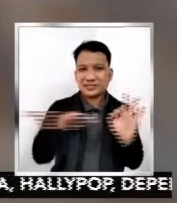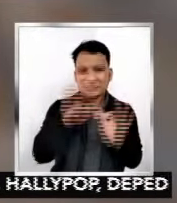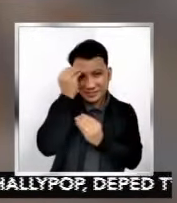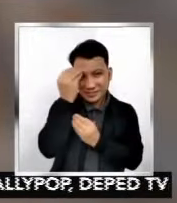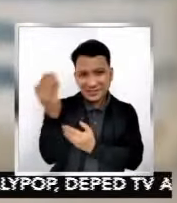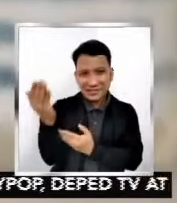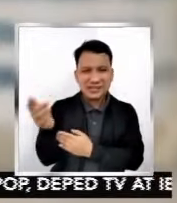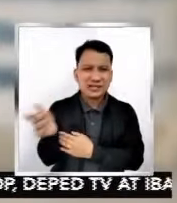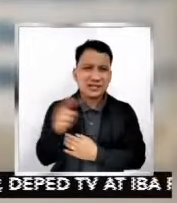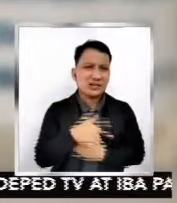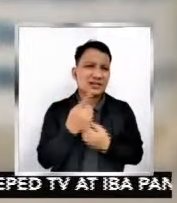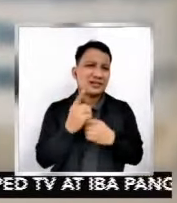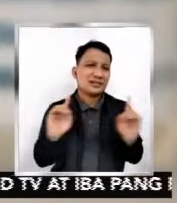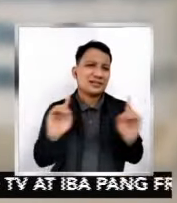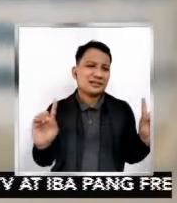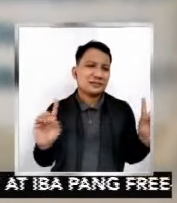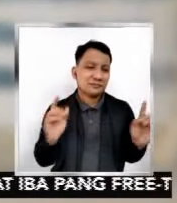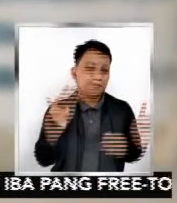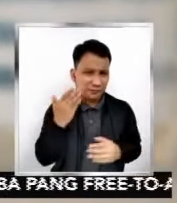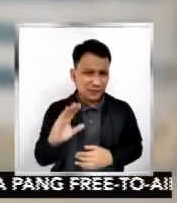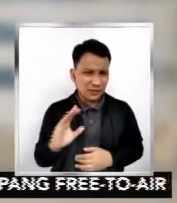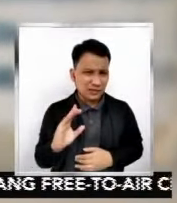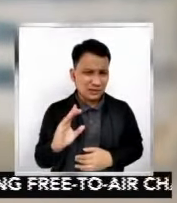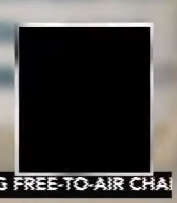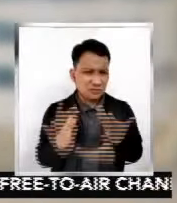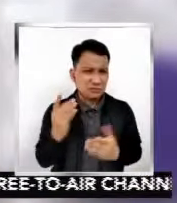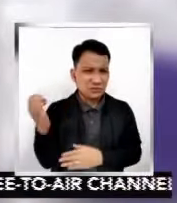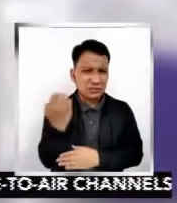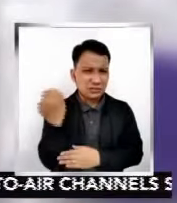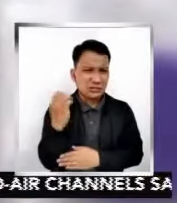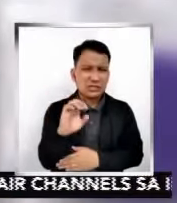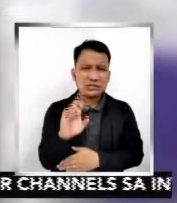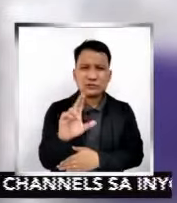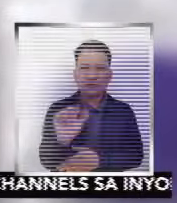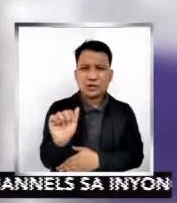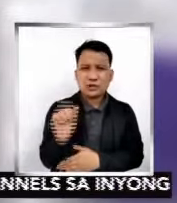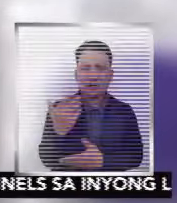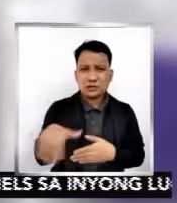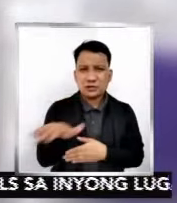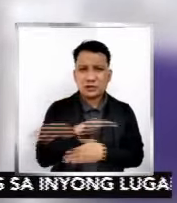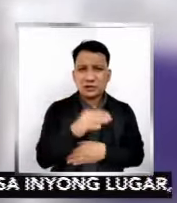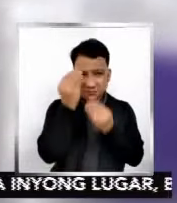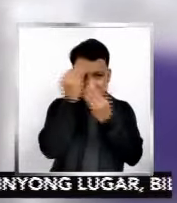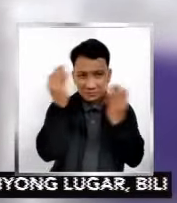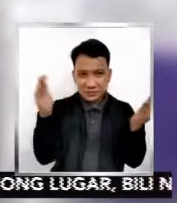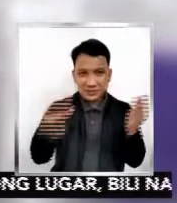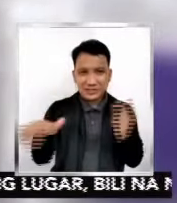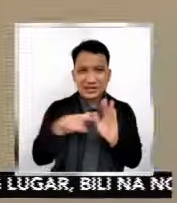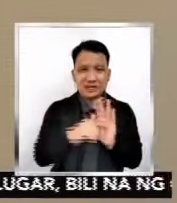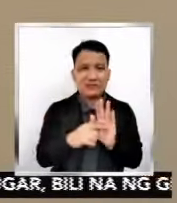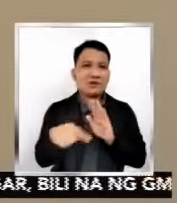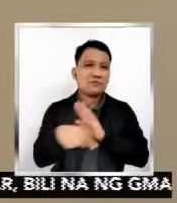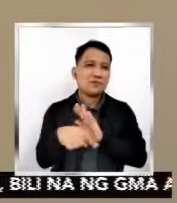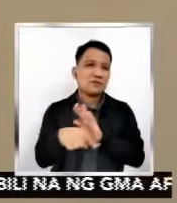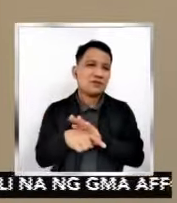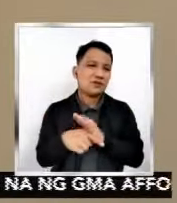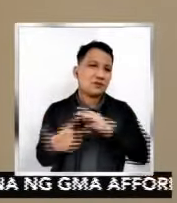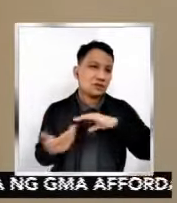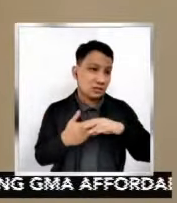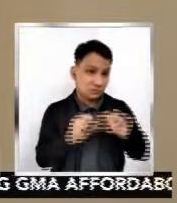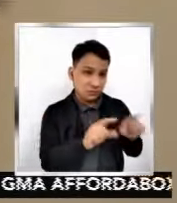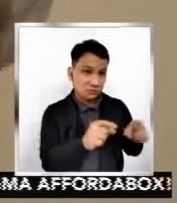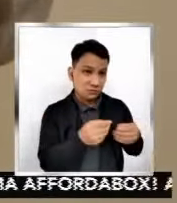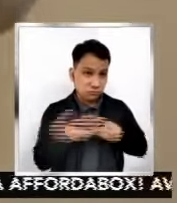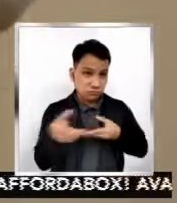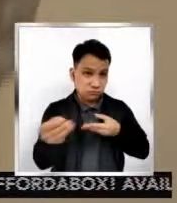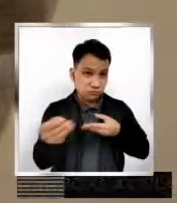national government. Emergency use authorization lang din ang meron ng mga ito, kaya bawal ang commercial distribution. Dano Tingkungko,